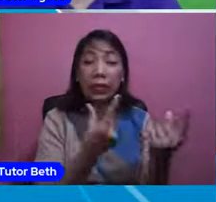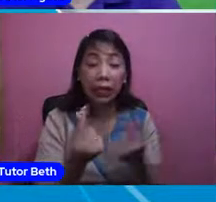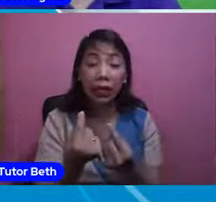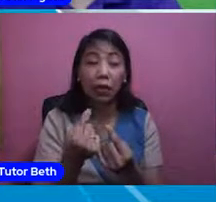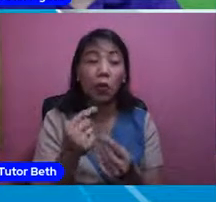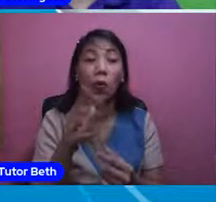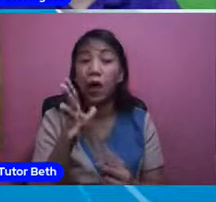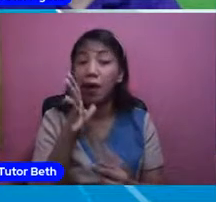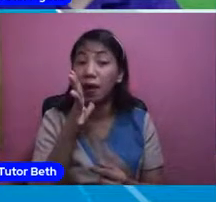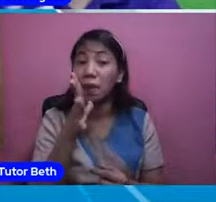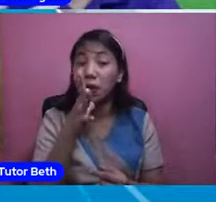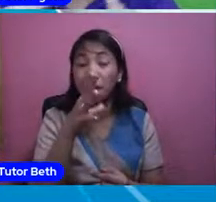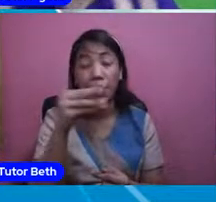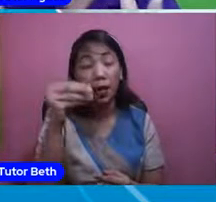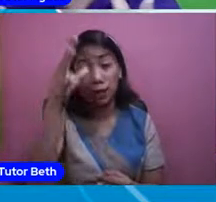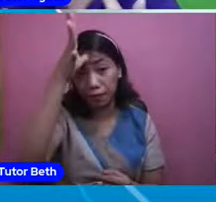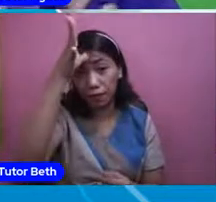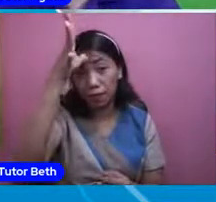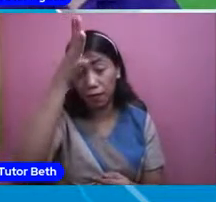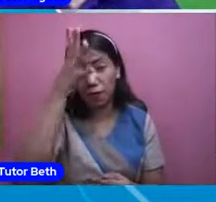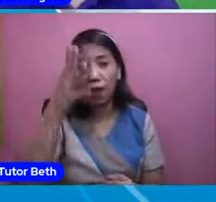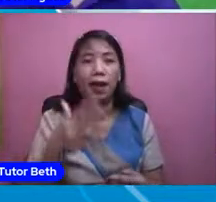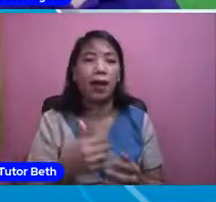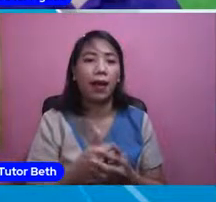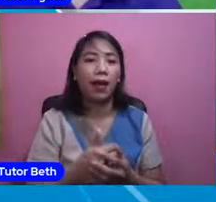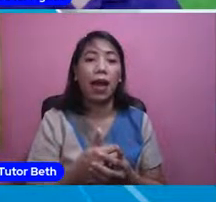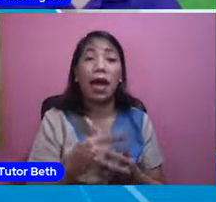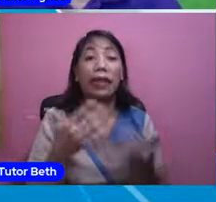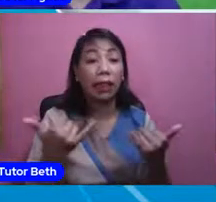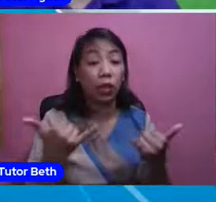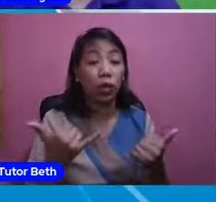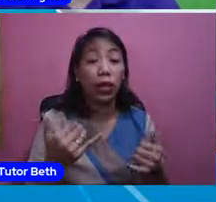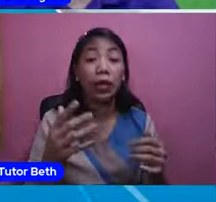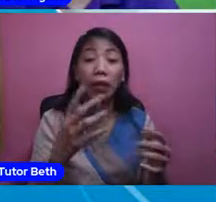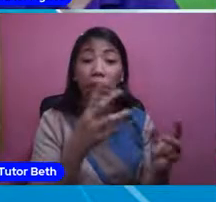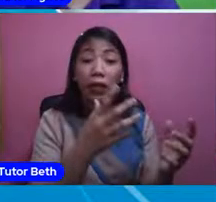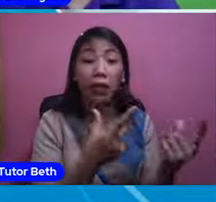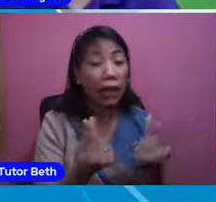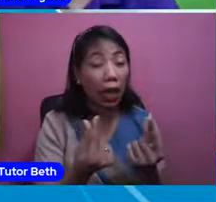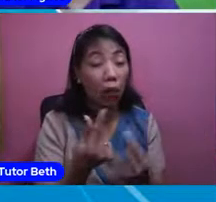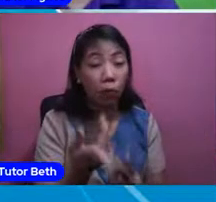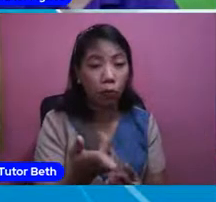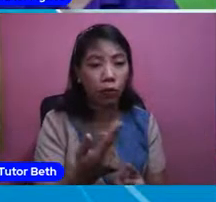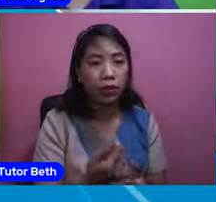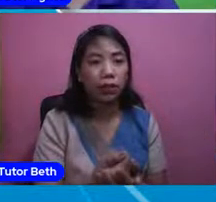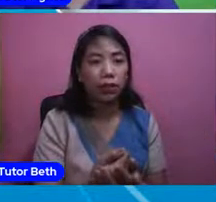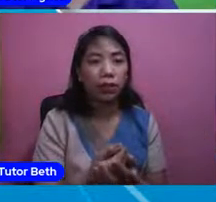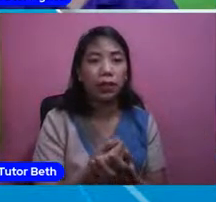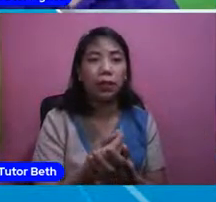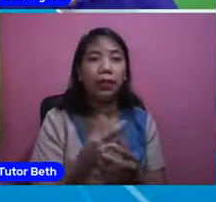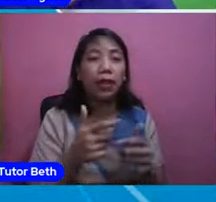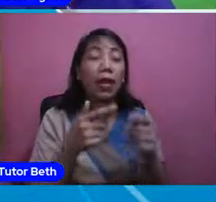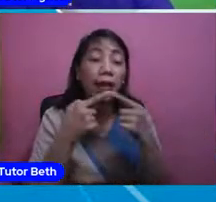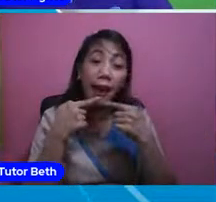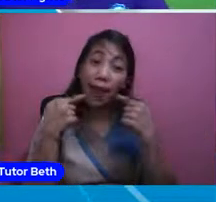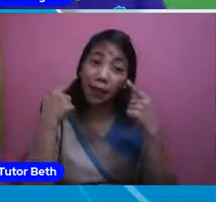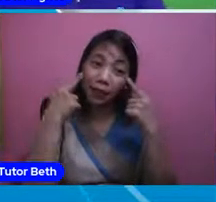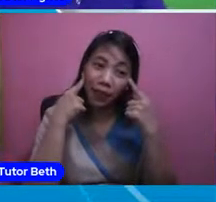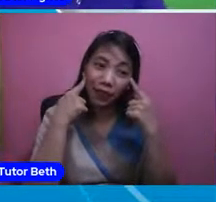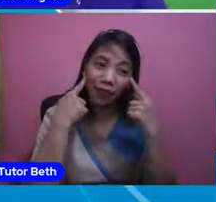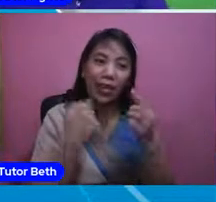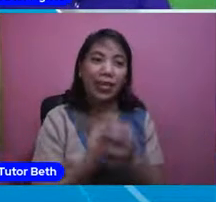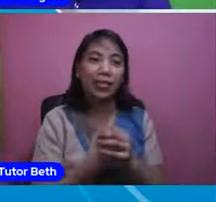ginagawa mo, ilalagay nyo masayang mukha. Pero kung hindi naman, ilalagay nyo dyan malungkot na mukha.